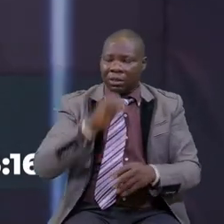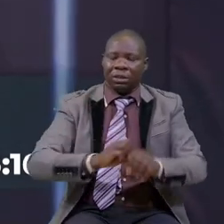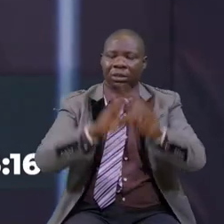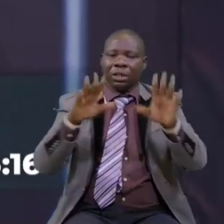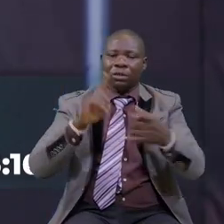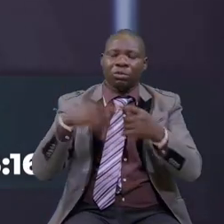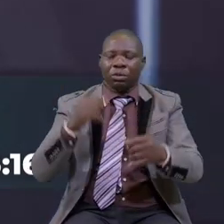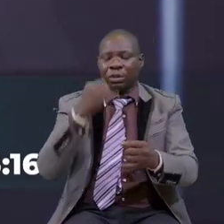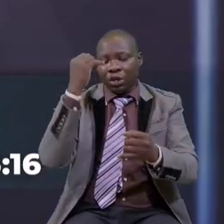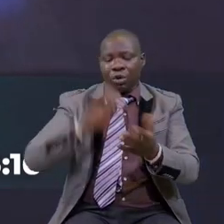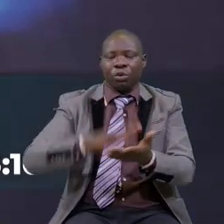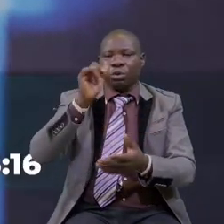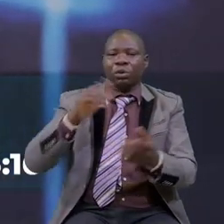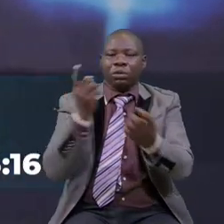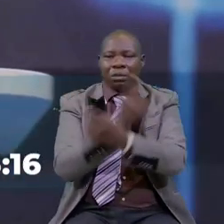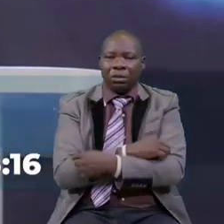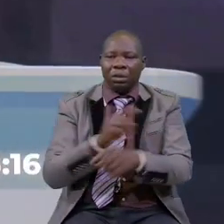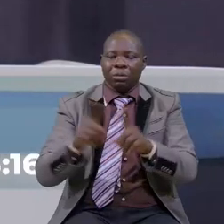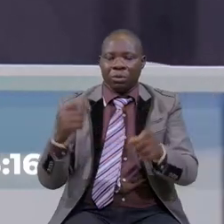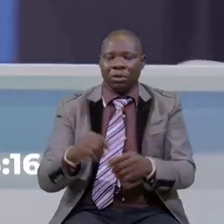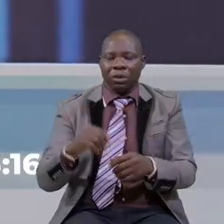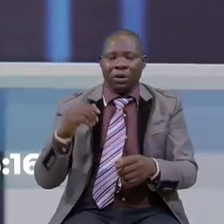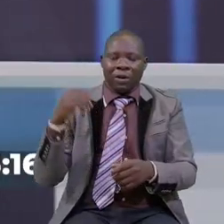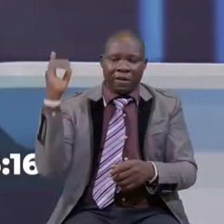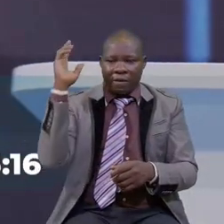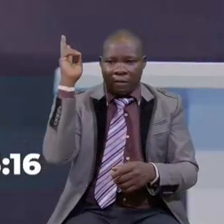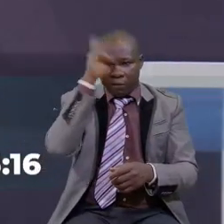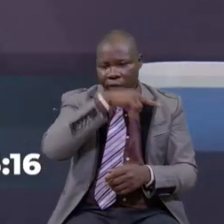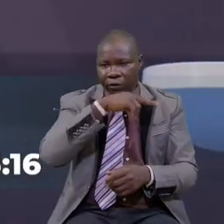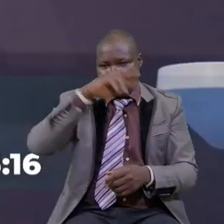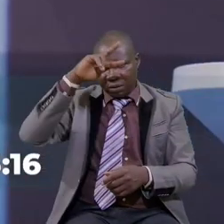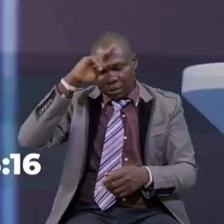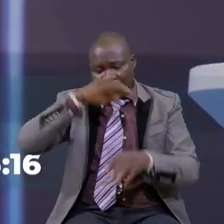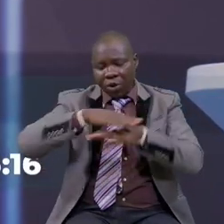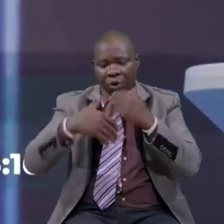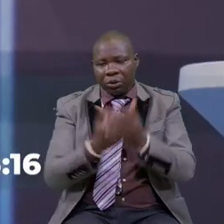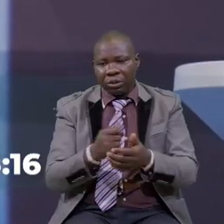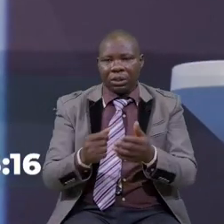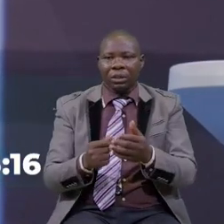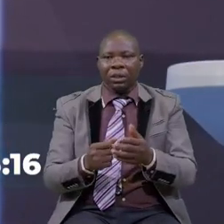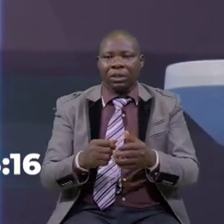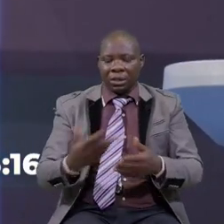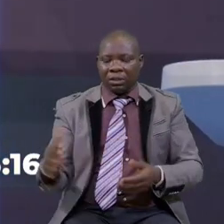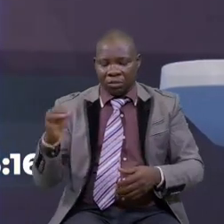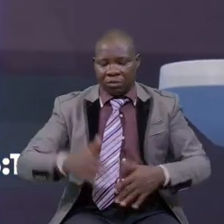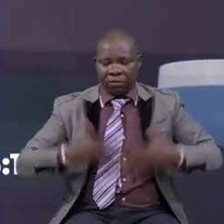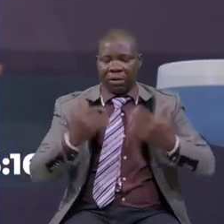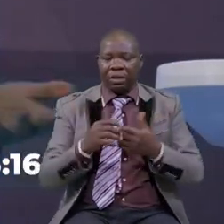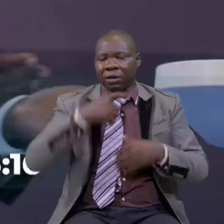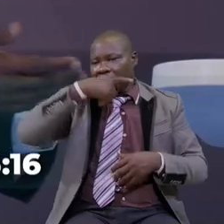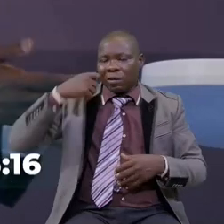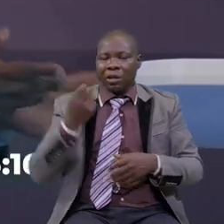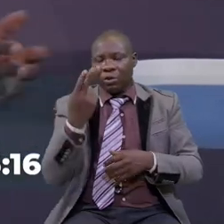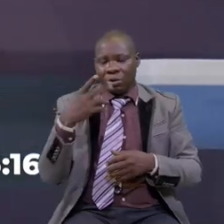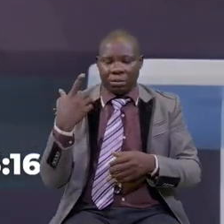jour glorieux vienne. Mais les vierges insensées, les choses de la vie, ont desséché l'onction,